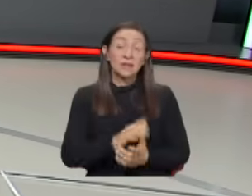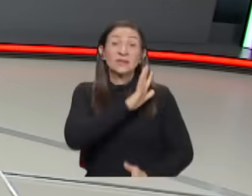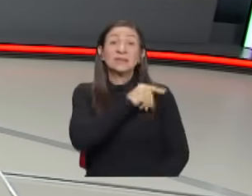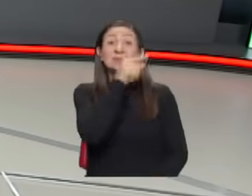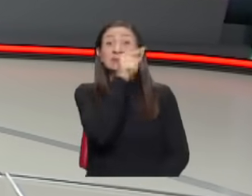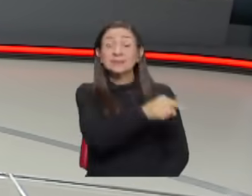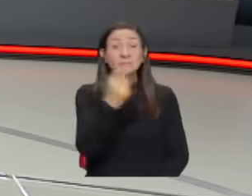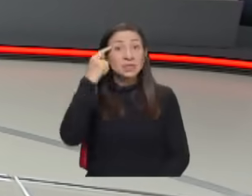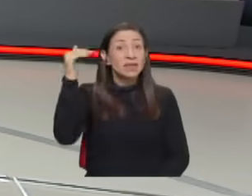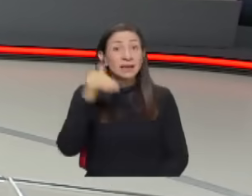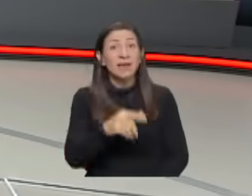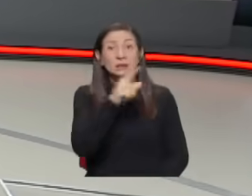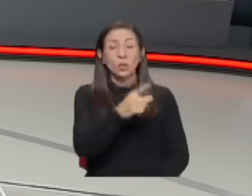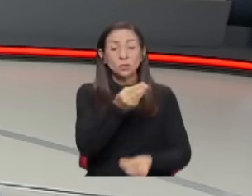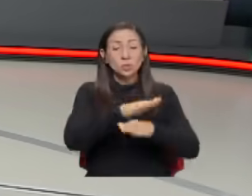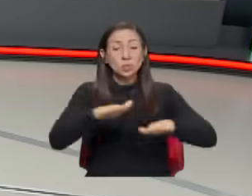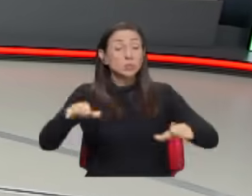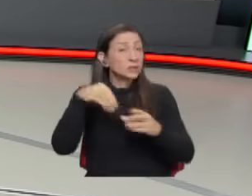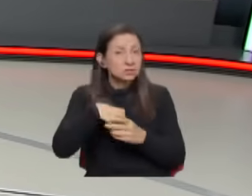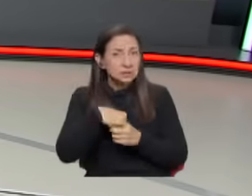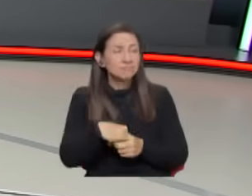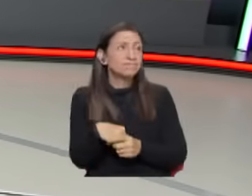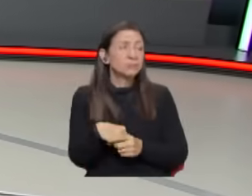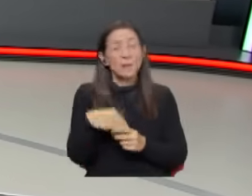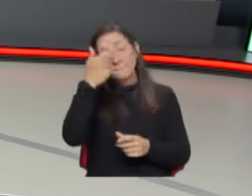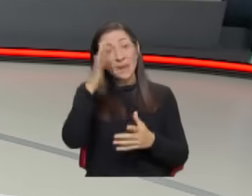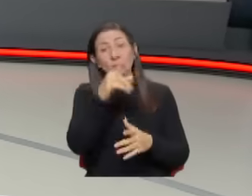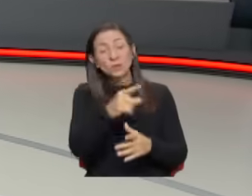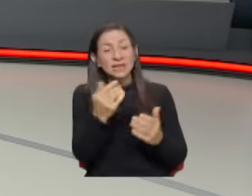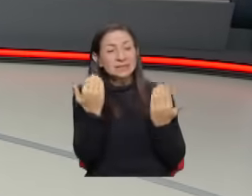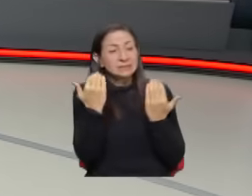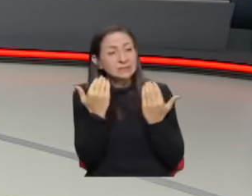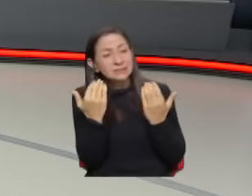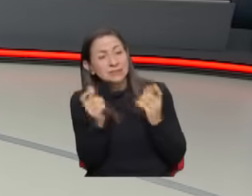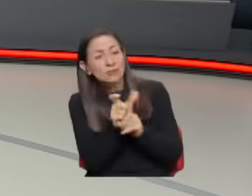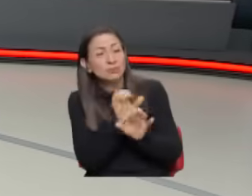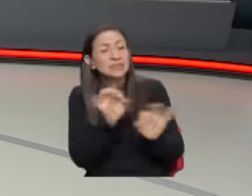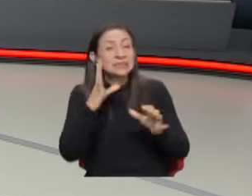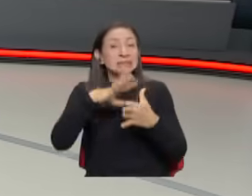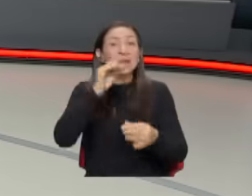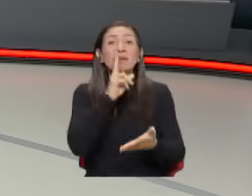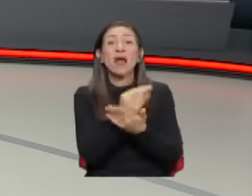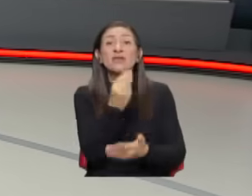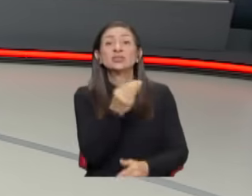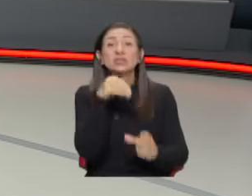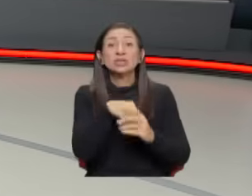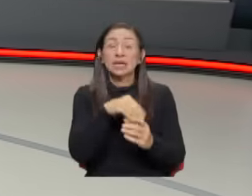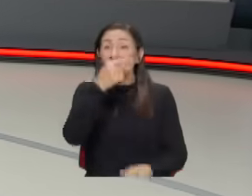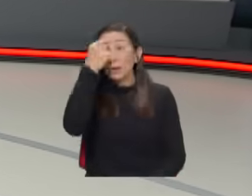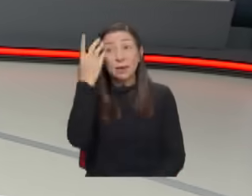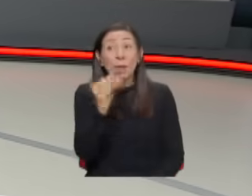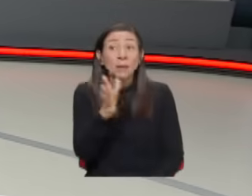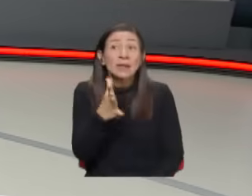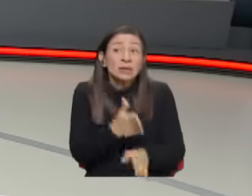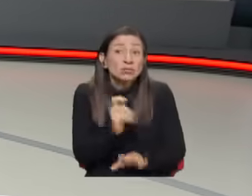Filistinlilerin başına gelenler belki oradaki çocuklar için, belki oradaki savunmasız insanlar için, karar vericiler için kader olabilir